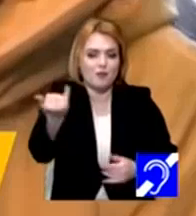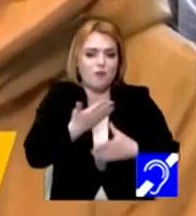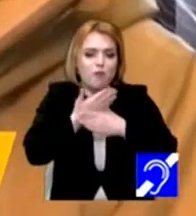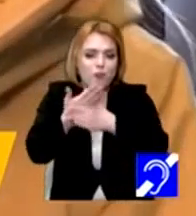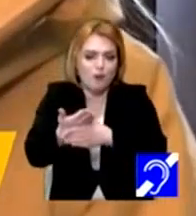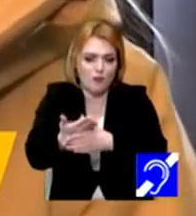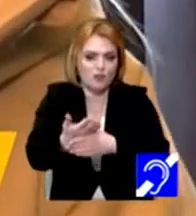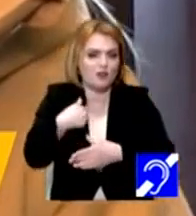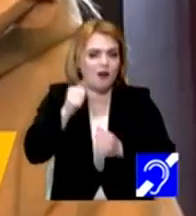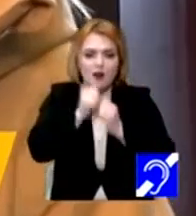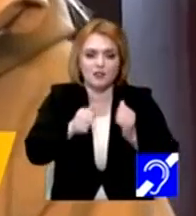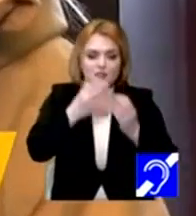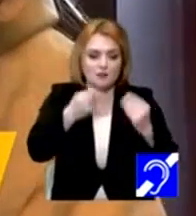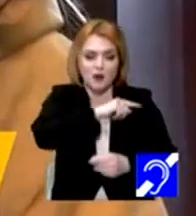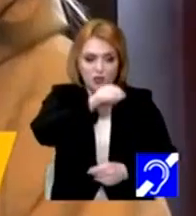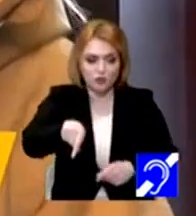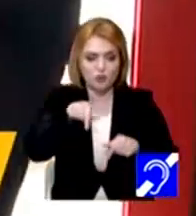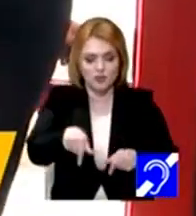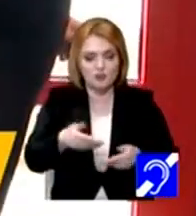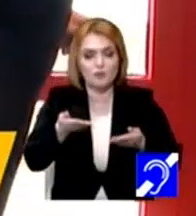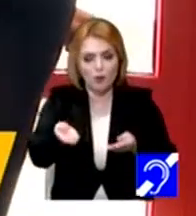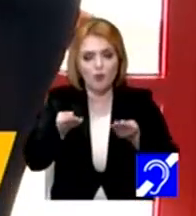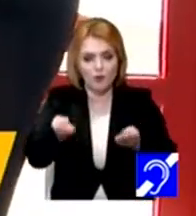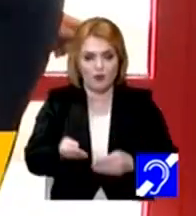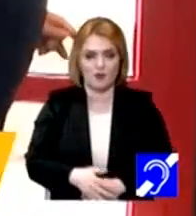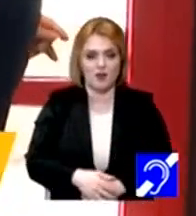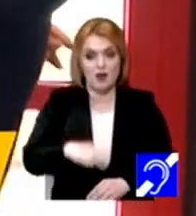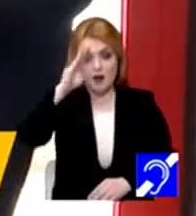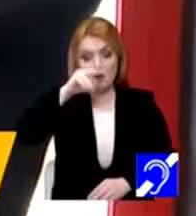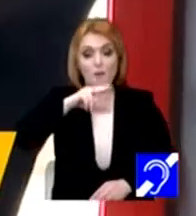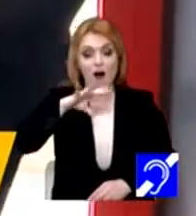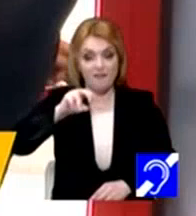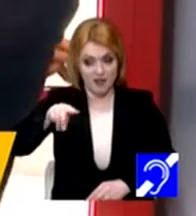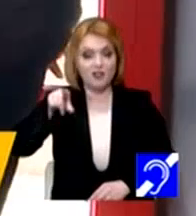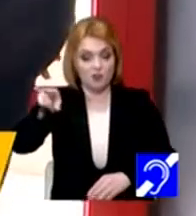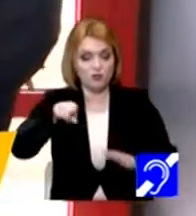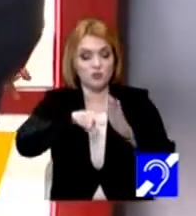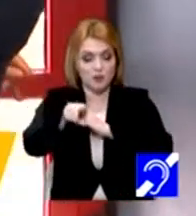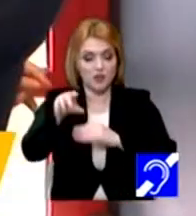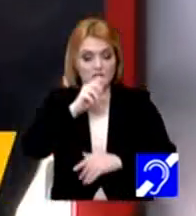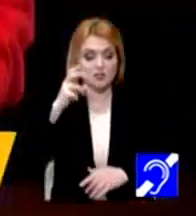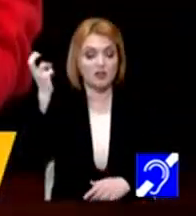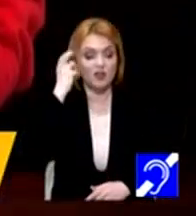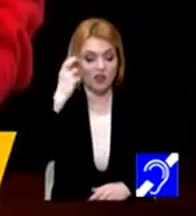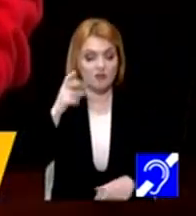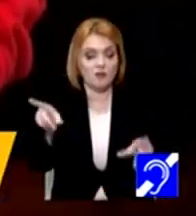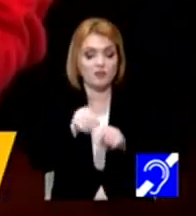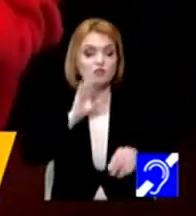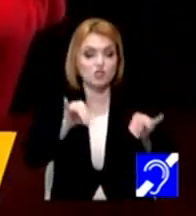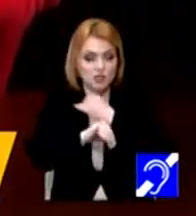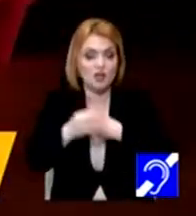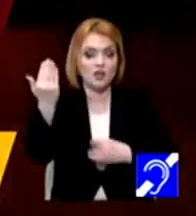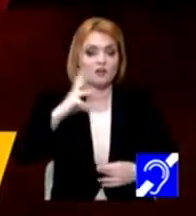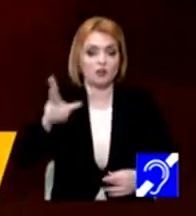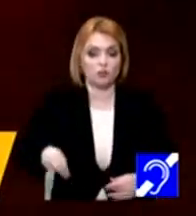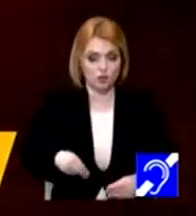us for the situation. Pavlov a fugit din Kiev cu soția și fetița de un an și 10 luni. Au venit la părinți